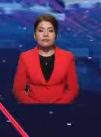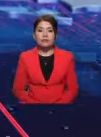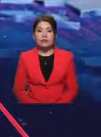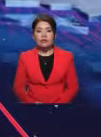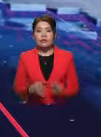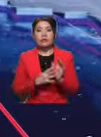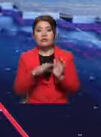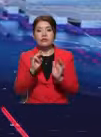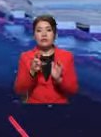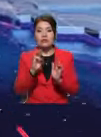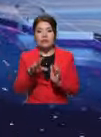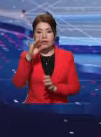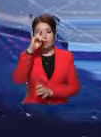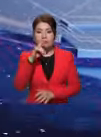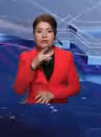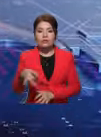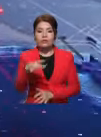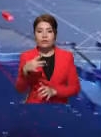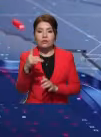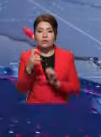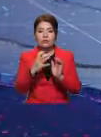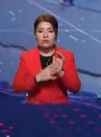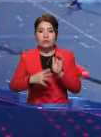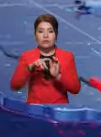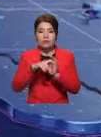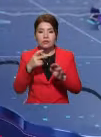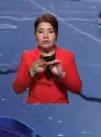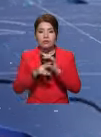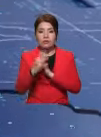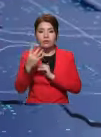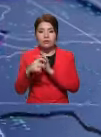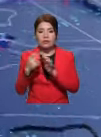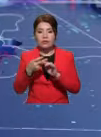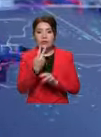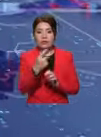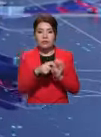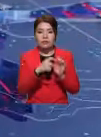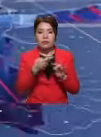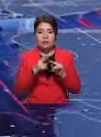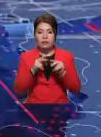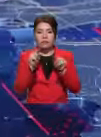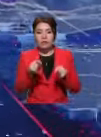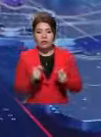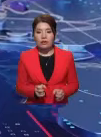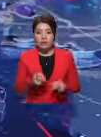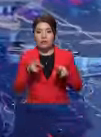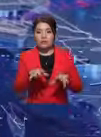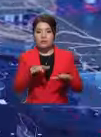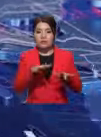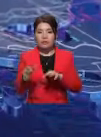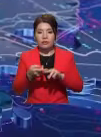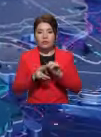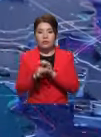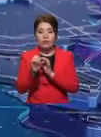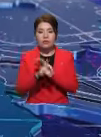9-шы қараша күні Қазақстан Республикасы қылмыстық кодексінің 190-шы бабы 4-ші бөлігінің 2-ші тармағында көзделген қылмыстық құқық бұзушылық жасады деген күдік